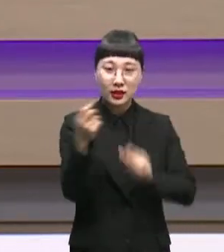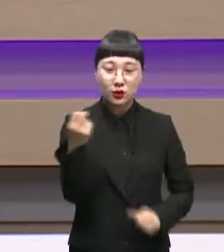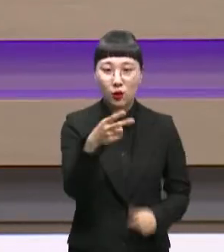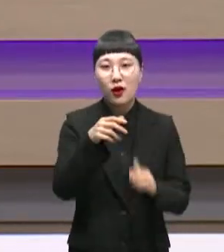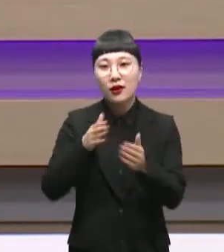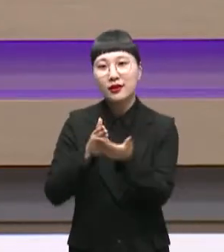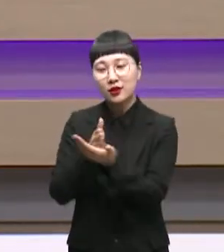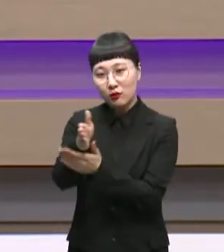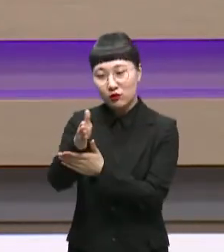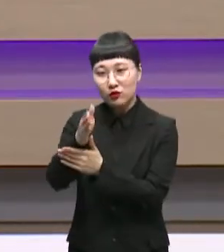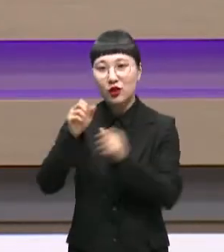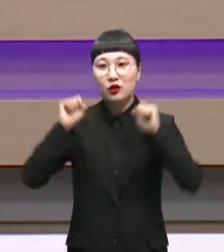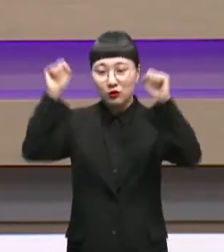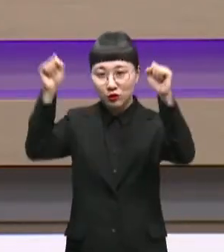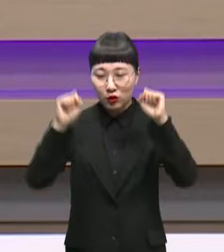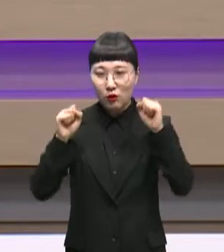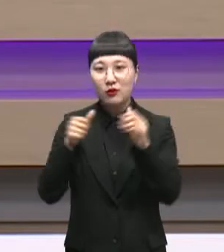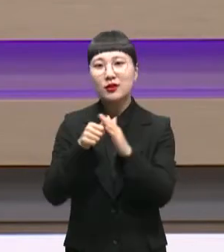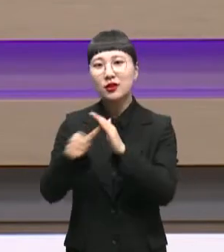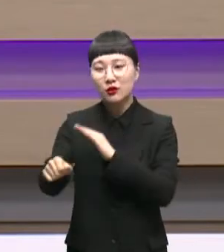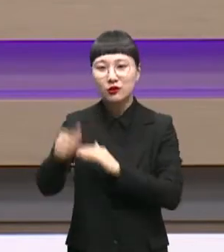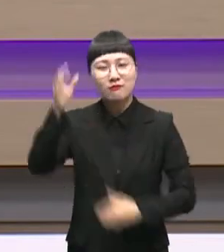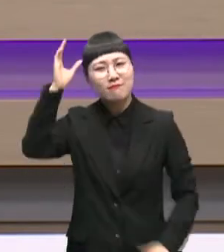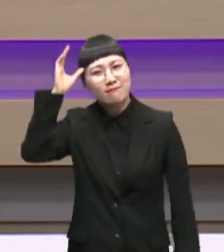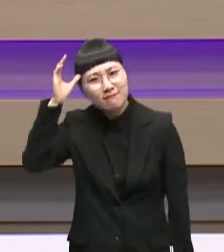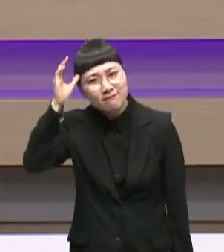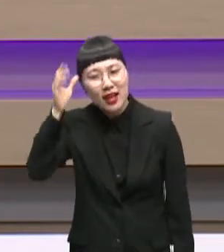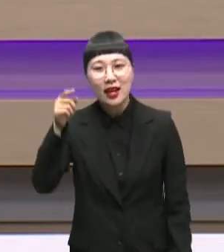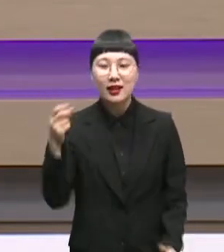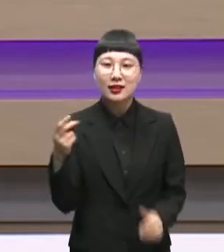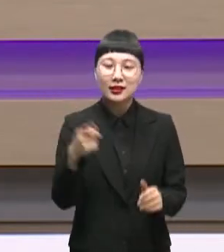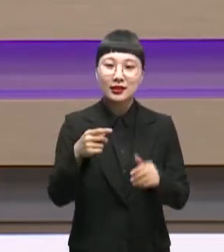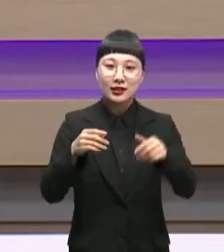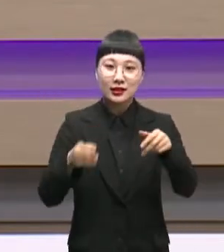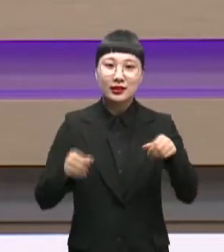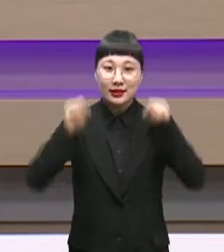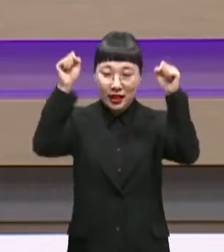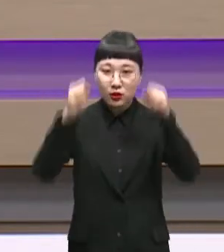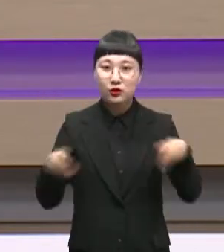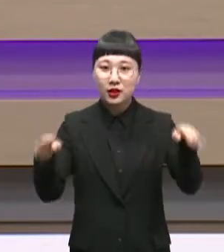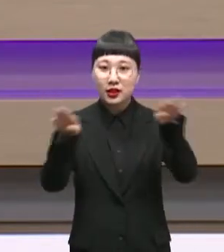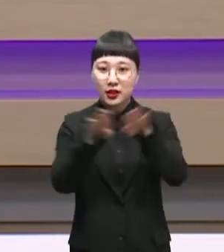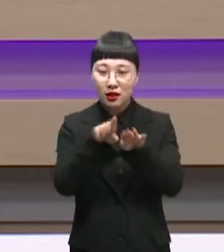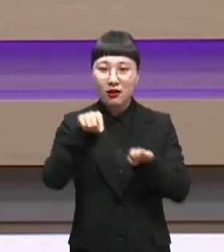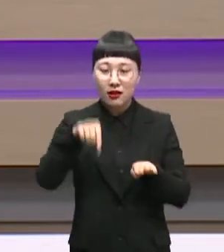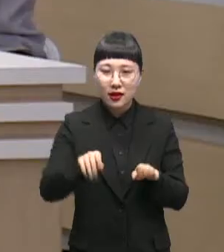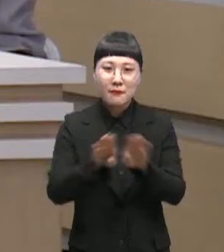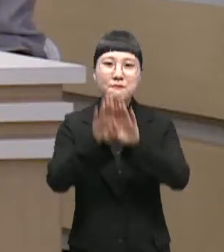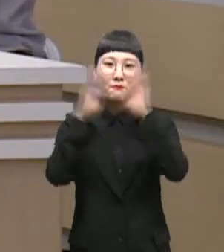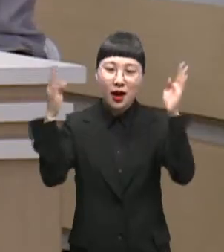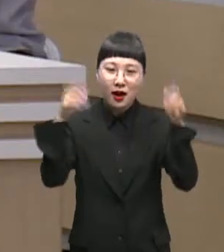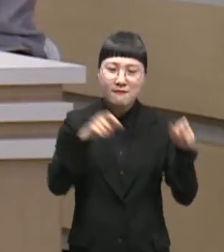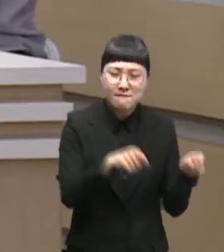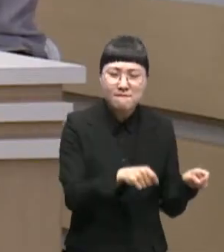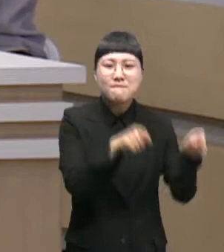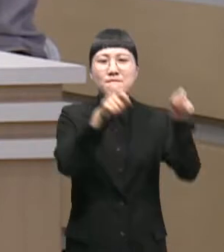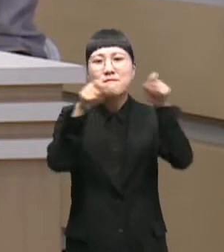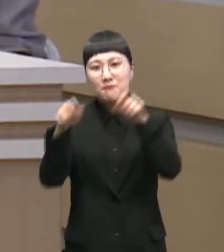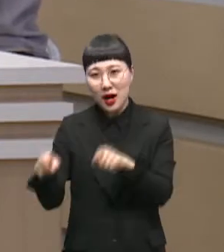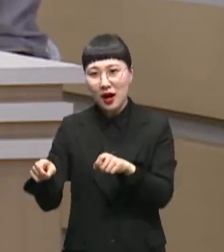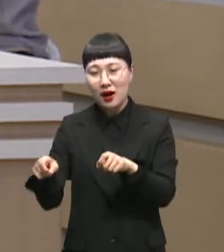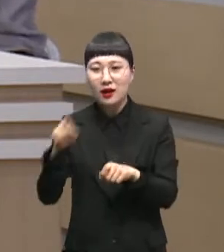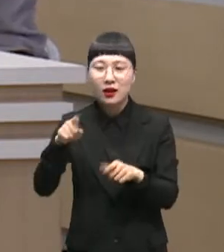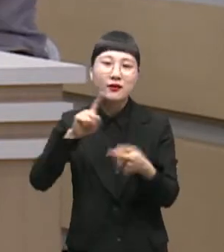운동 선수들이 고대하던 공공체육시설 재개 방이 코로나 1 구제 확산으로 기약없이 미뤄지게 됐다 고 하는데요 이 소식